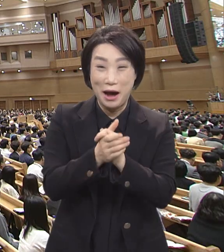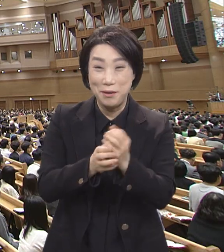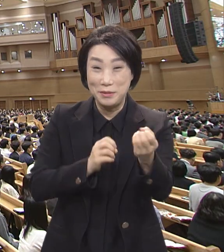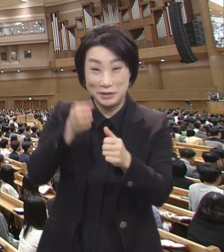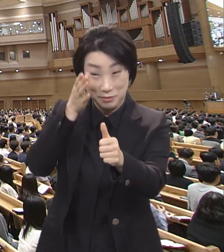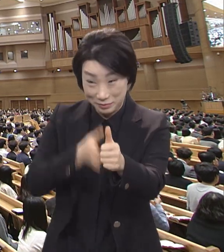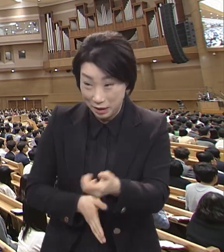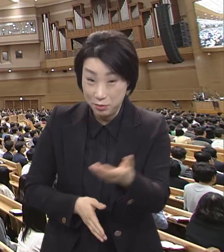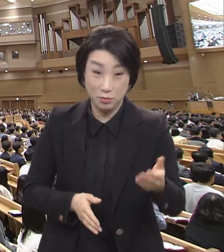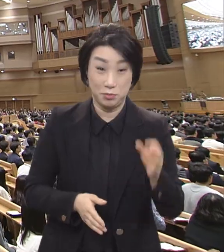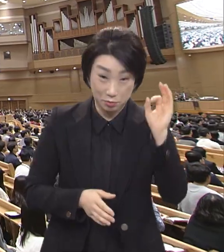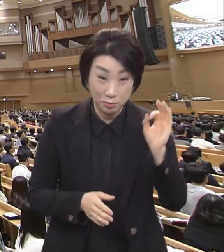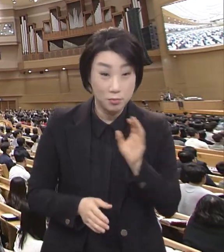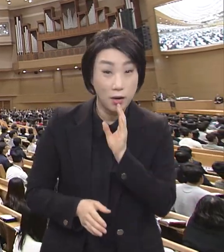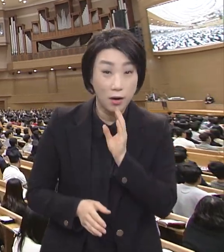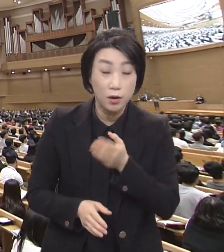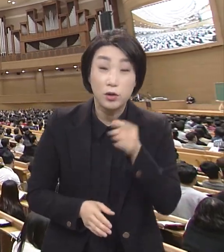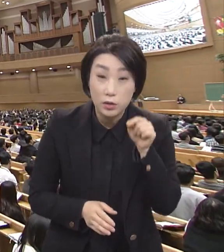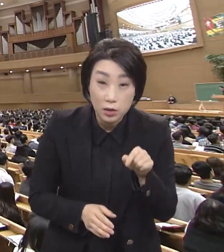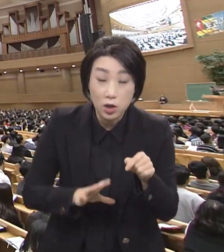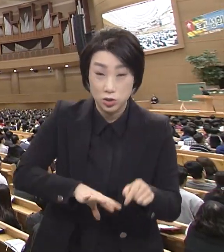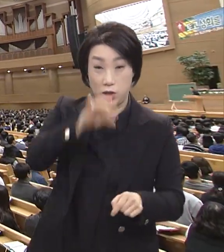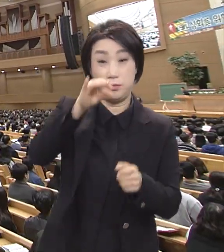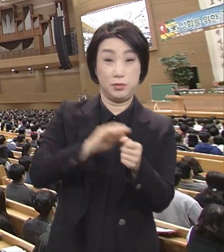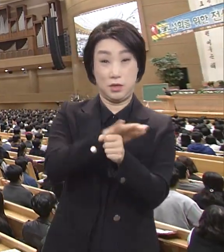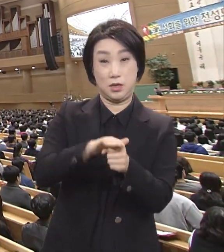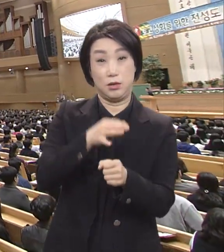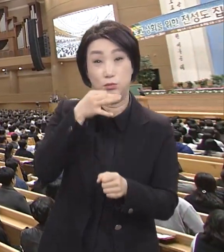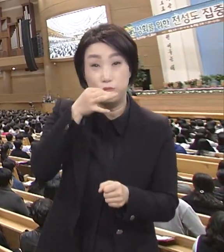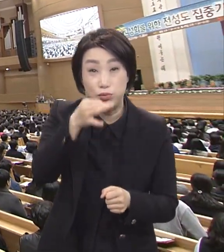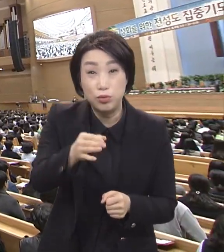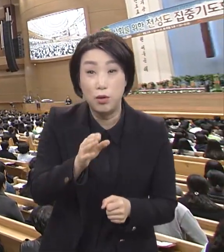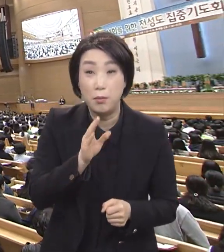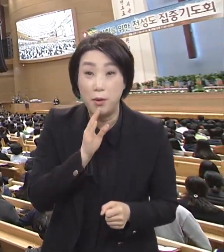아멘합시다. 그걸 첫사랑이라고 하잖아.